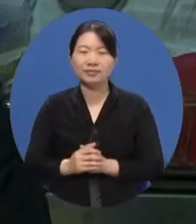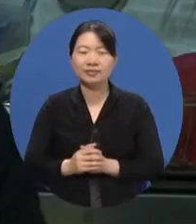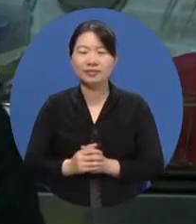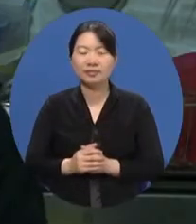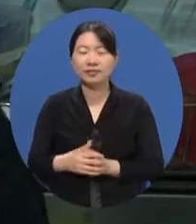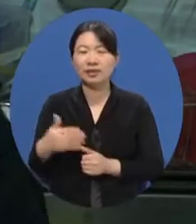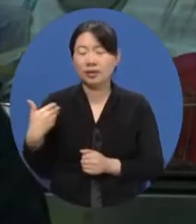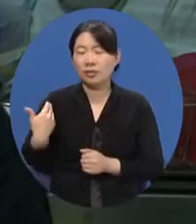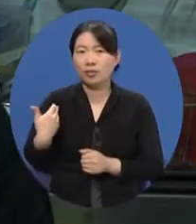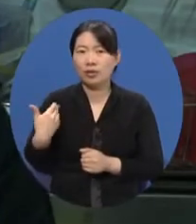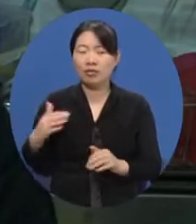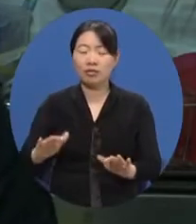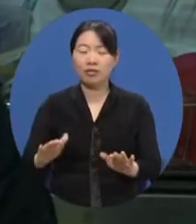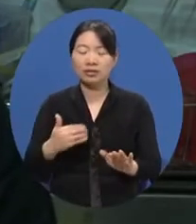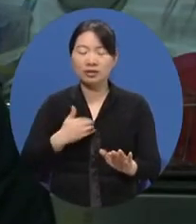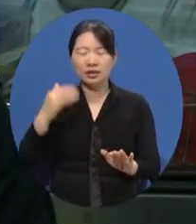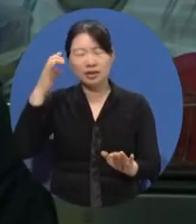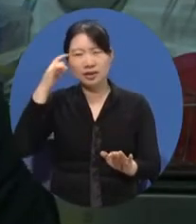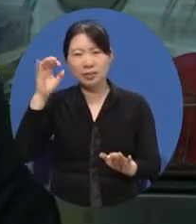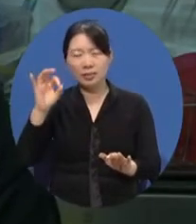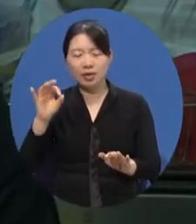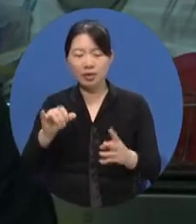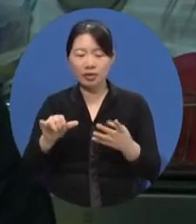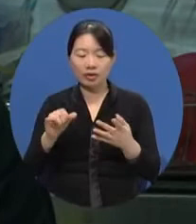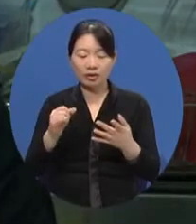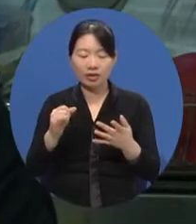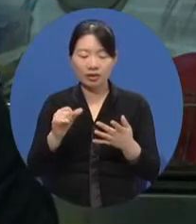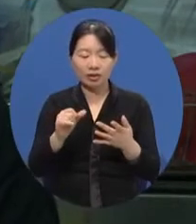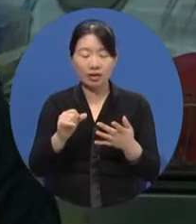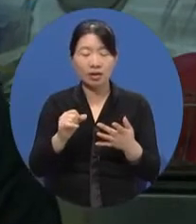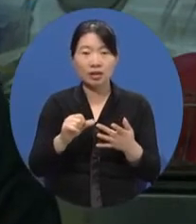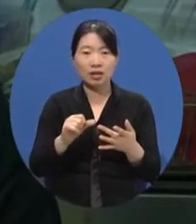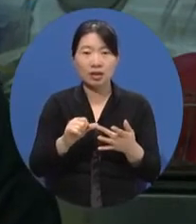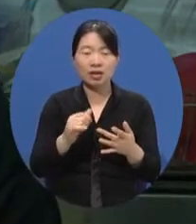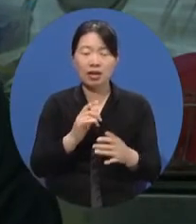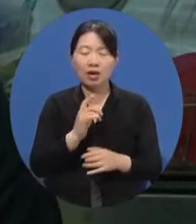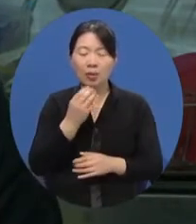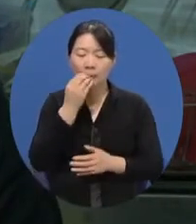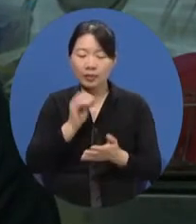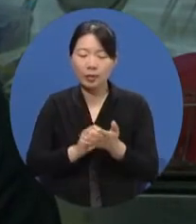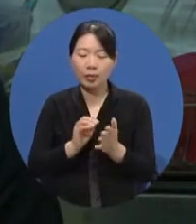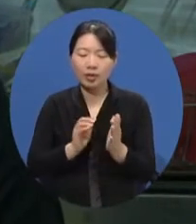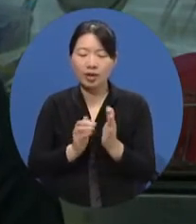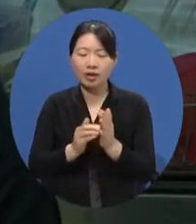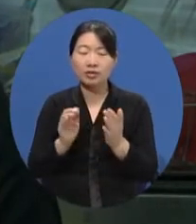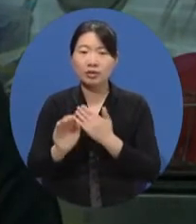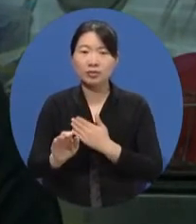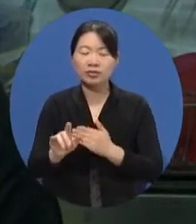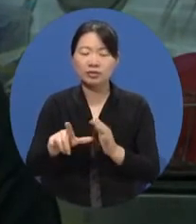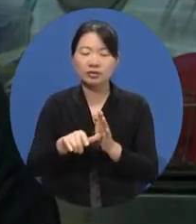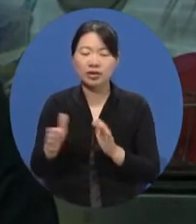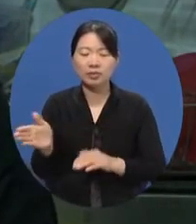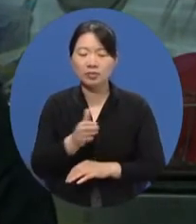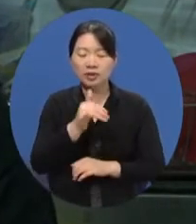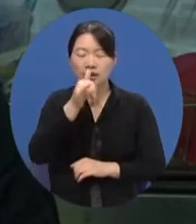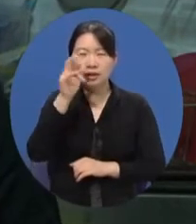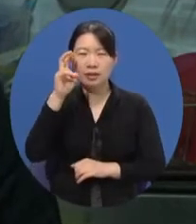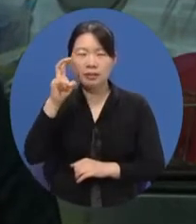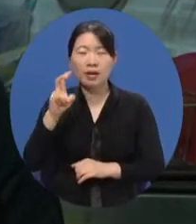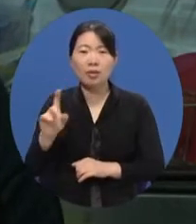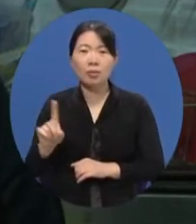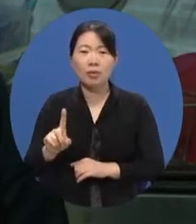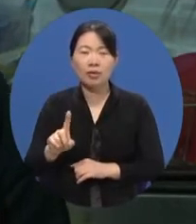저도 모르겠어요. 그러니까 제가 생각해보면 셋째가 한 돌 지나고 나서 그때부터 그런 것 같은데 그때가 이제